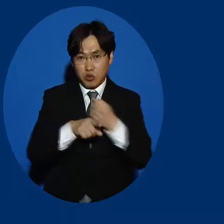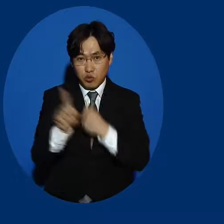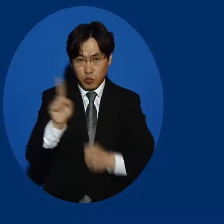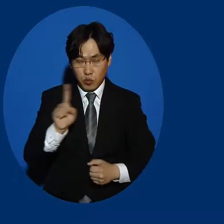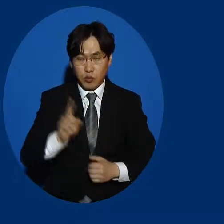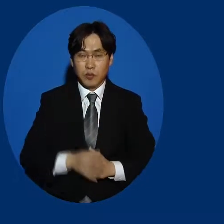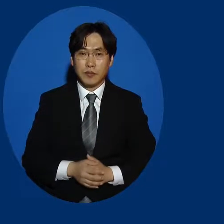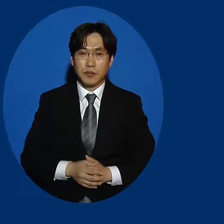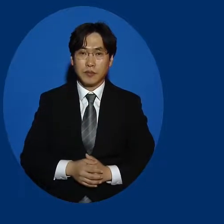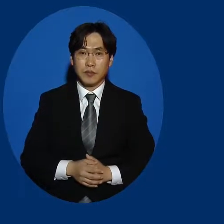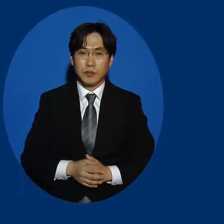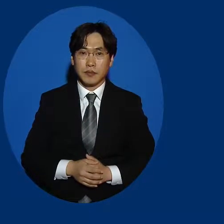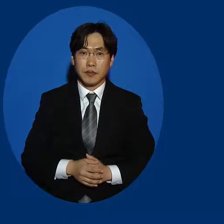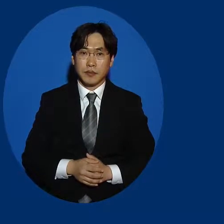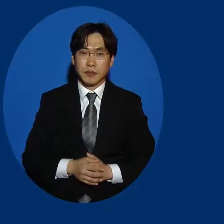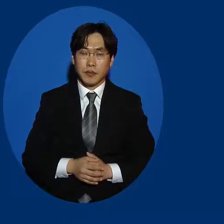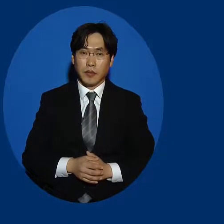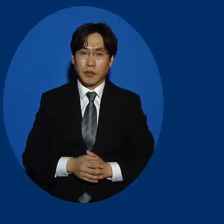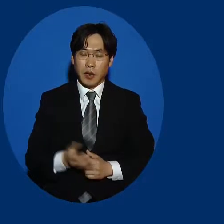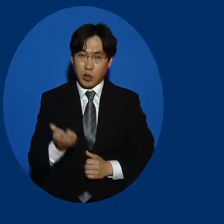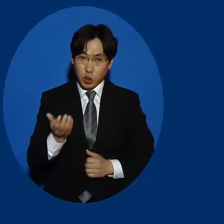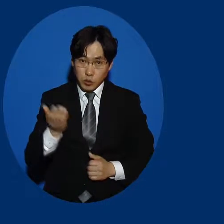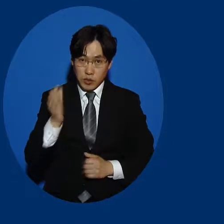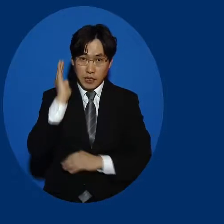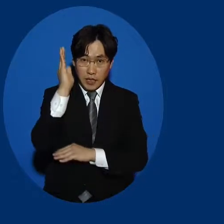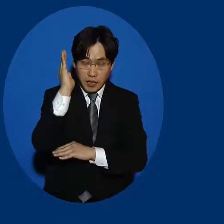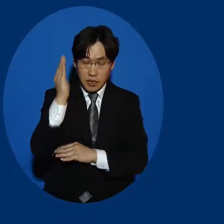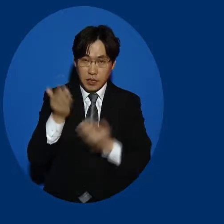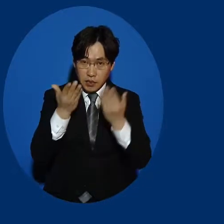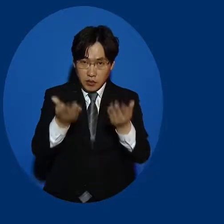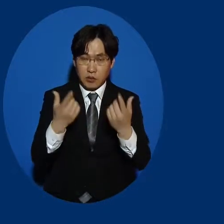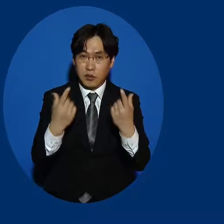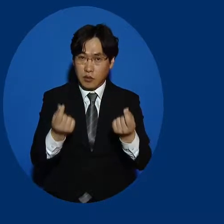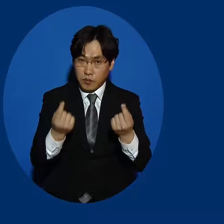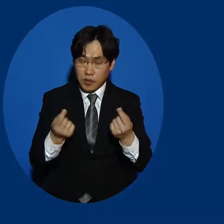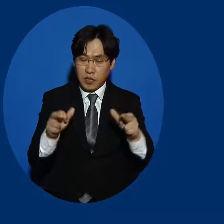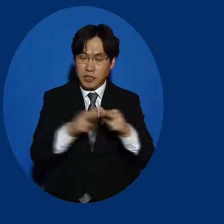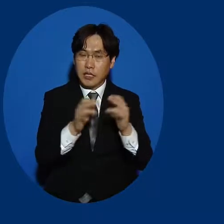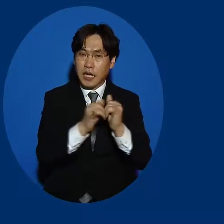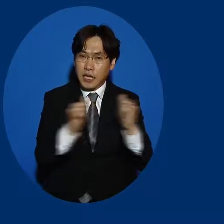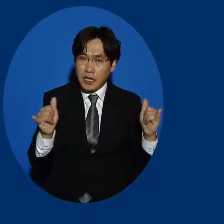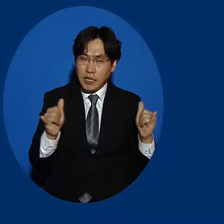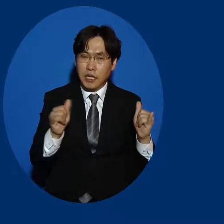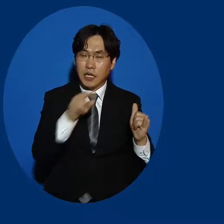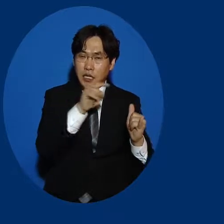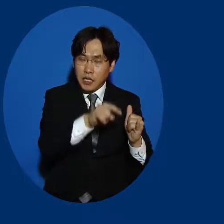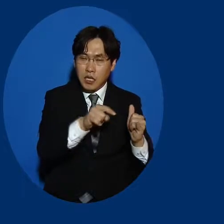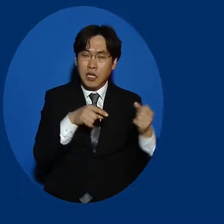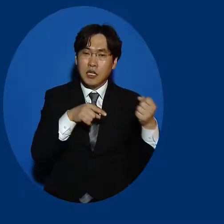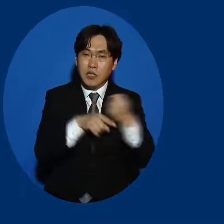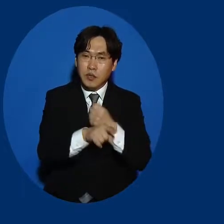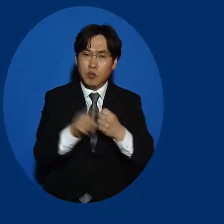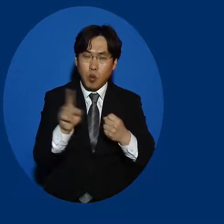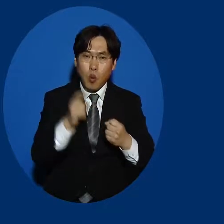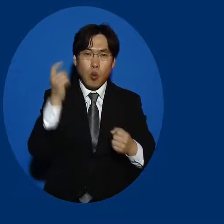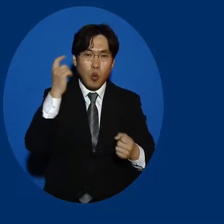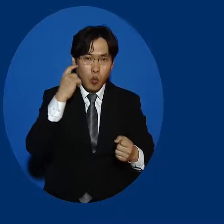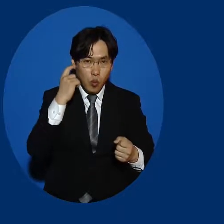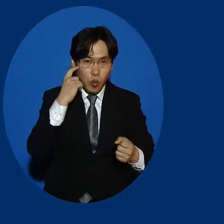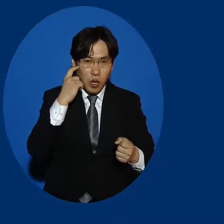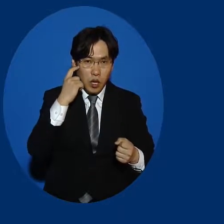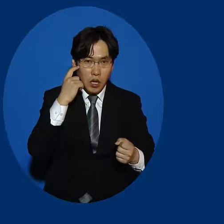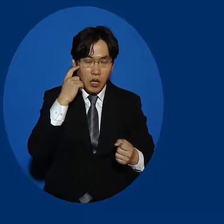우리가 첫 시간에 초반에 이야기했던 장애의 개념을 다시 가지고 와서 이야기해 보면